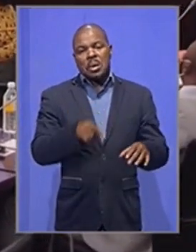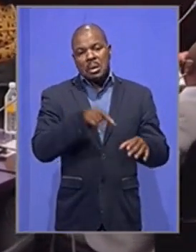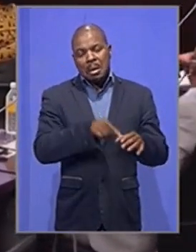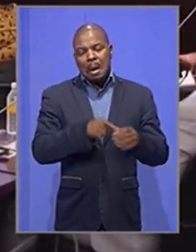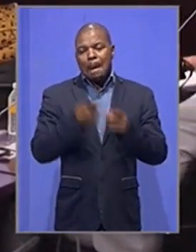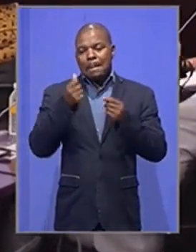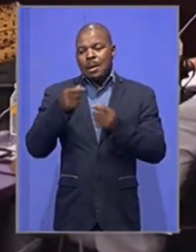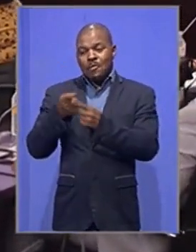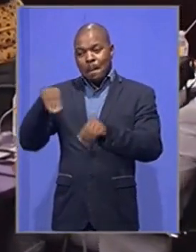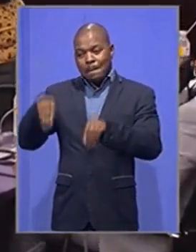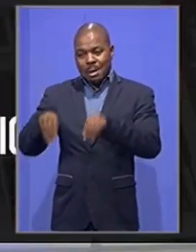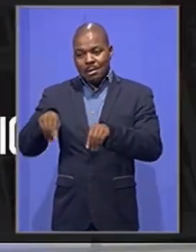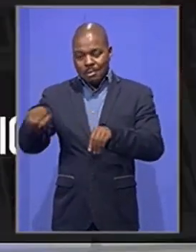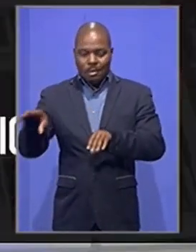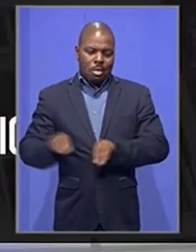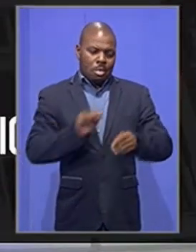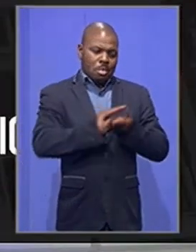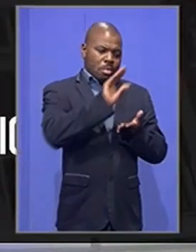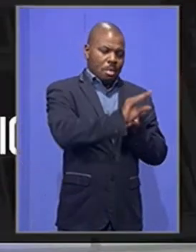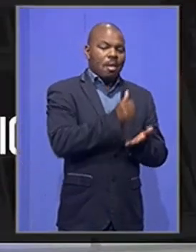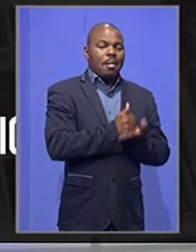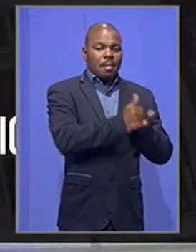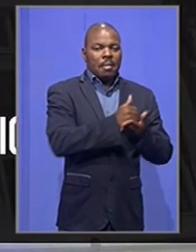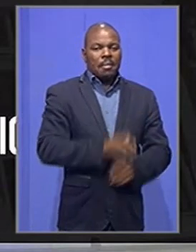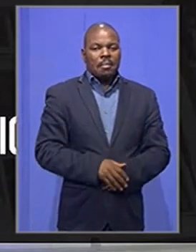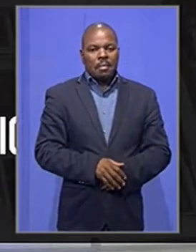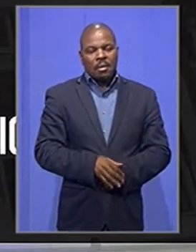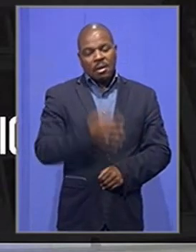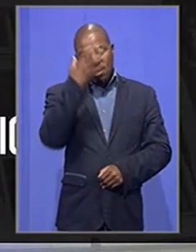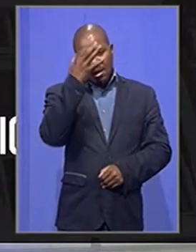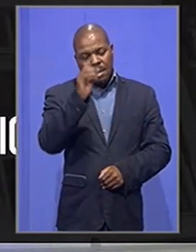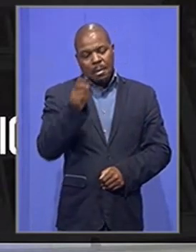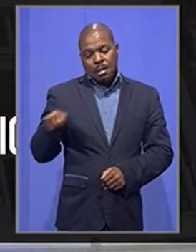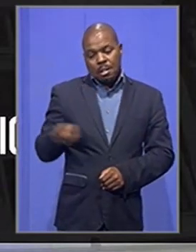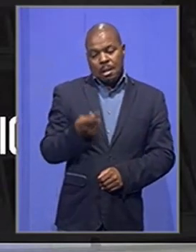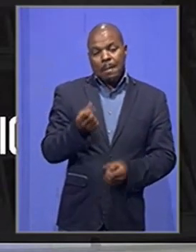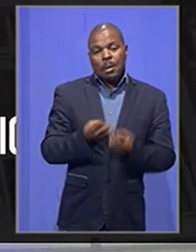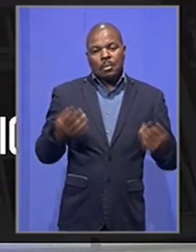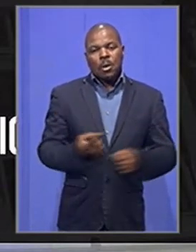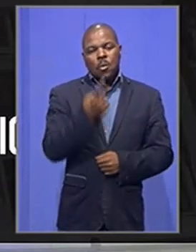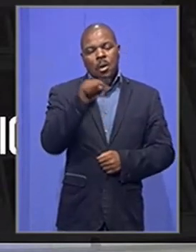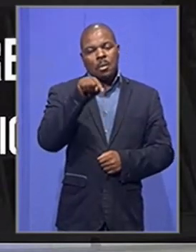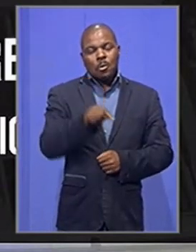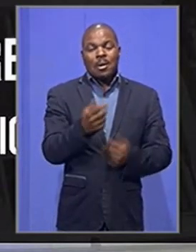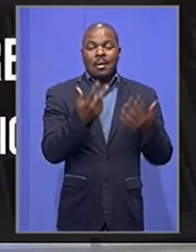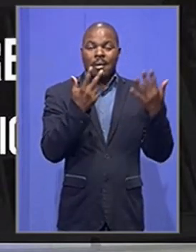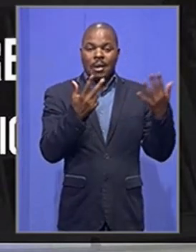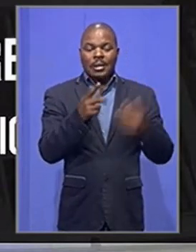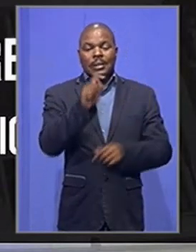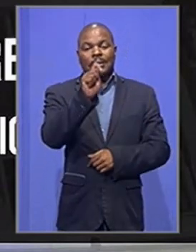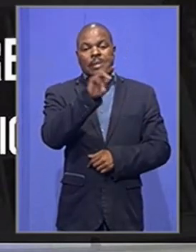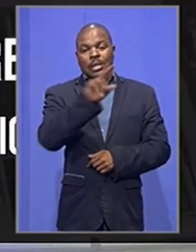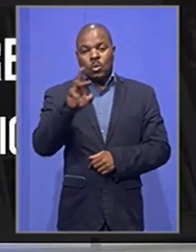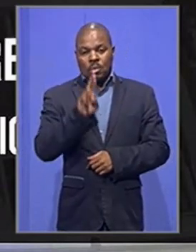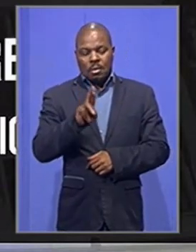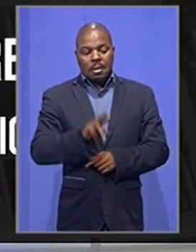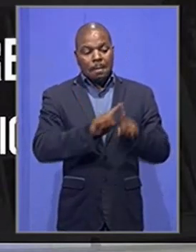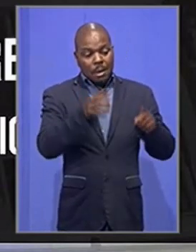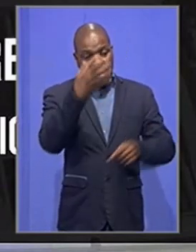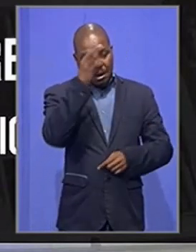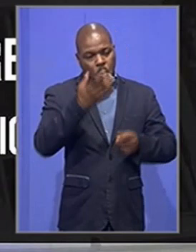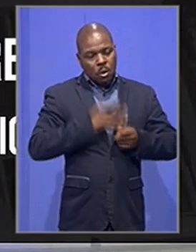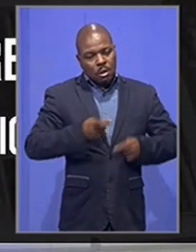dirafia. Go letetše gore mmušo o tla hwetša letseno la go lekana 1.8 trillion rand. Mmušo o ikemišeditše go